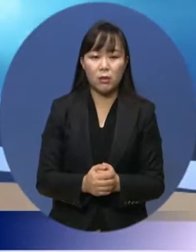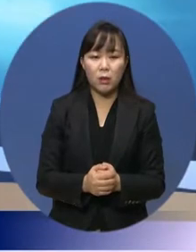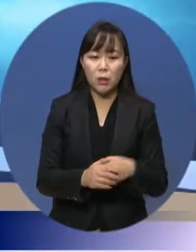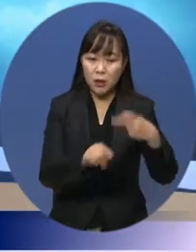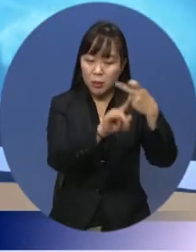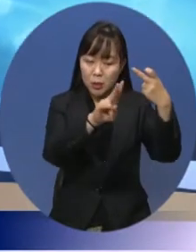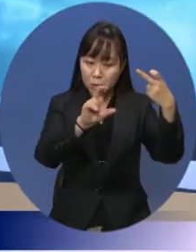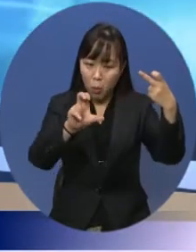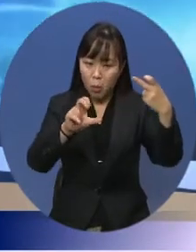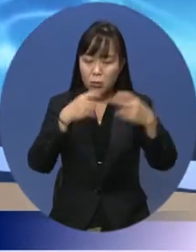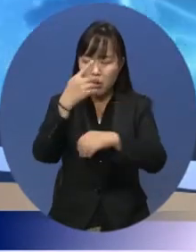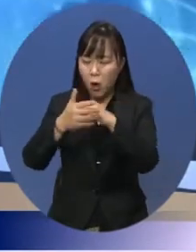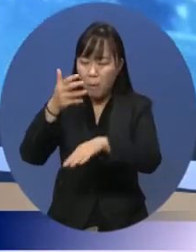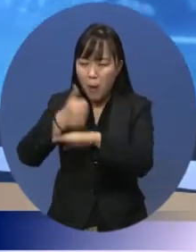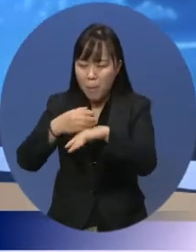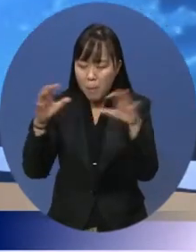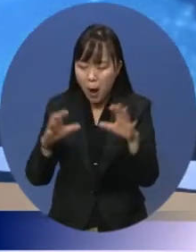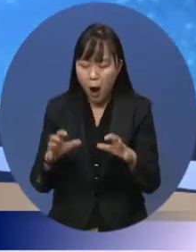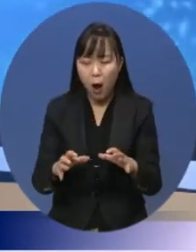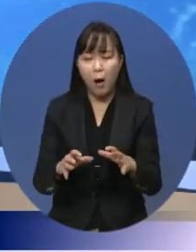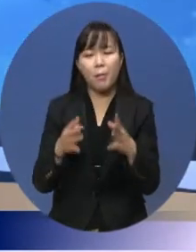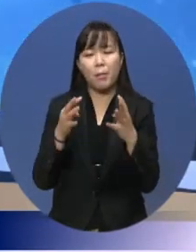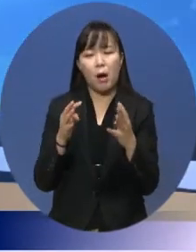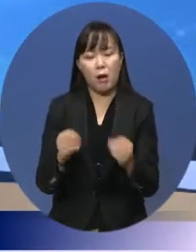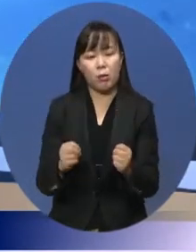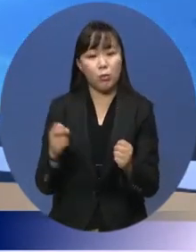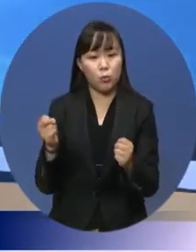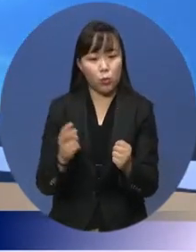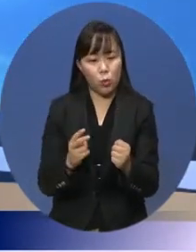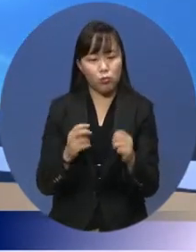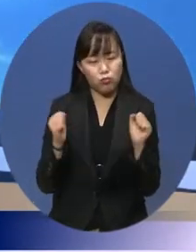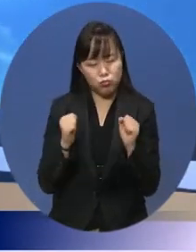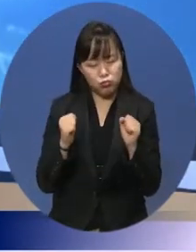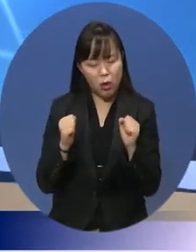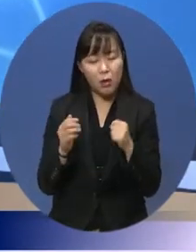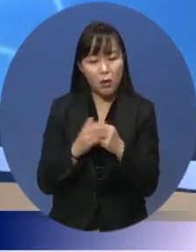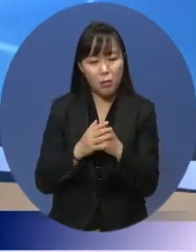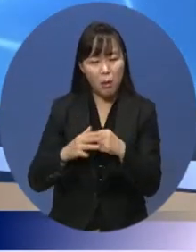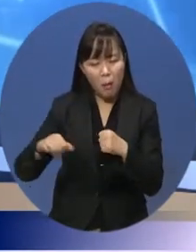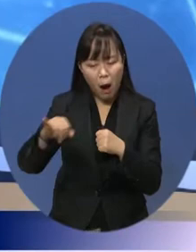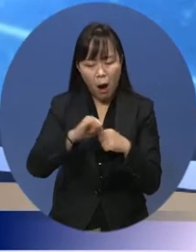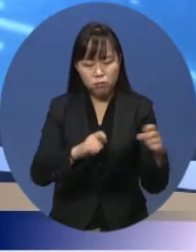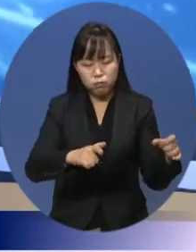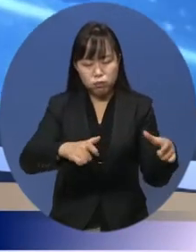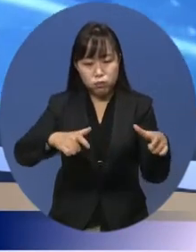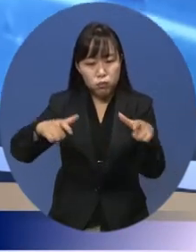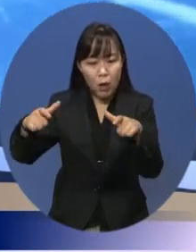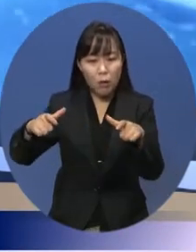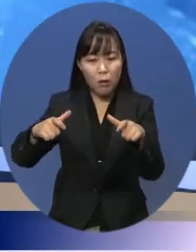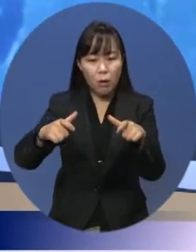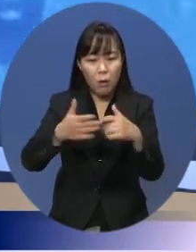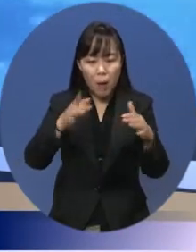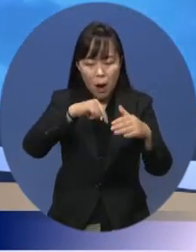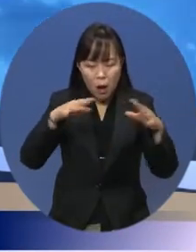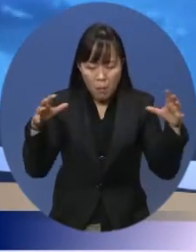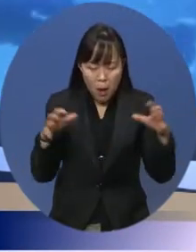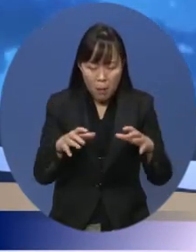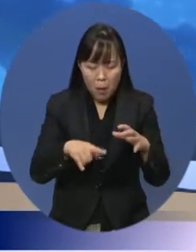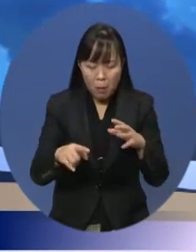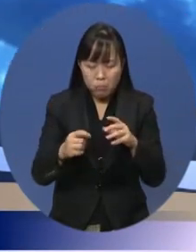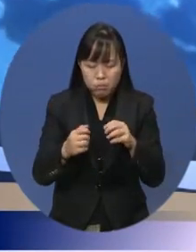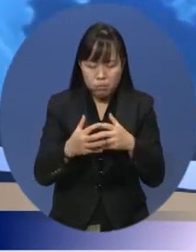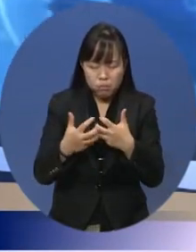성탄절과 연말연시로 사람들 모임이 많아지는 것은 물론 추운 날씨로 바이러스 확산과 실내 밀집 환경이